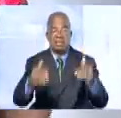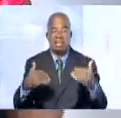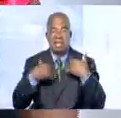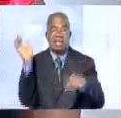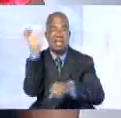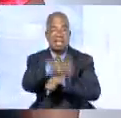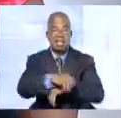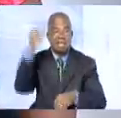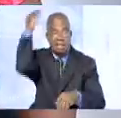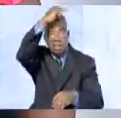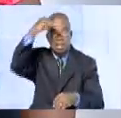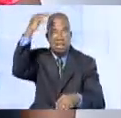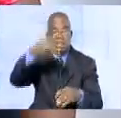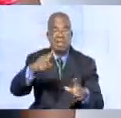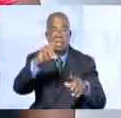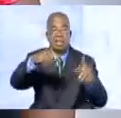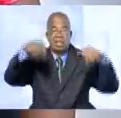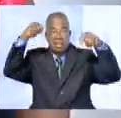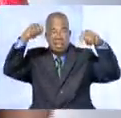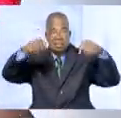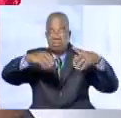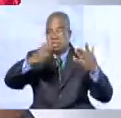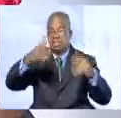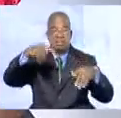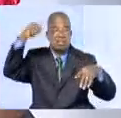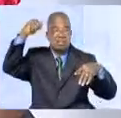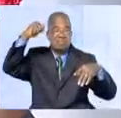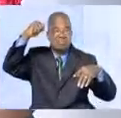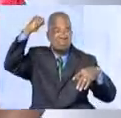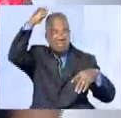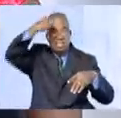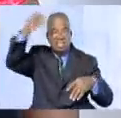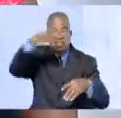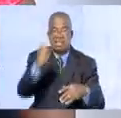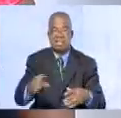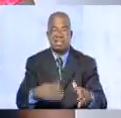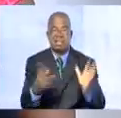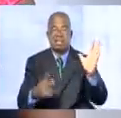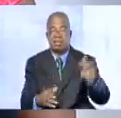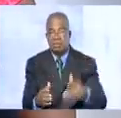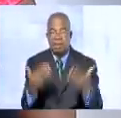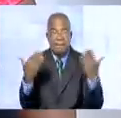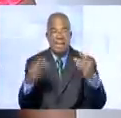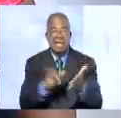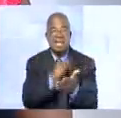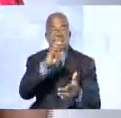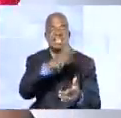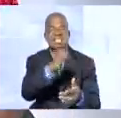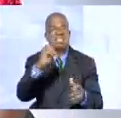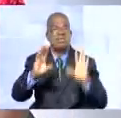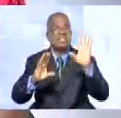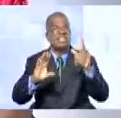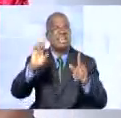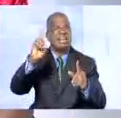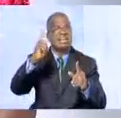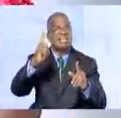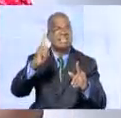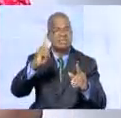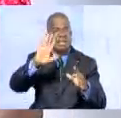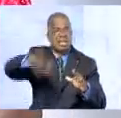et d'autre, et la Tanzanie, 2-0 pour la Côte d'Ivoire. Eh bien, les Ivoiriens aborderont cette rencontre en tête de la poule